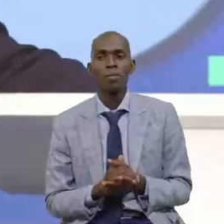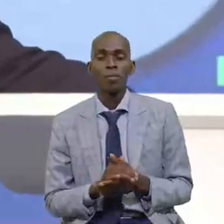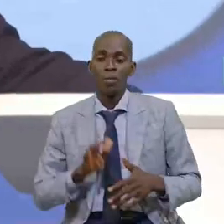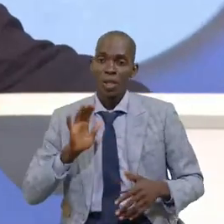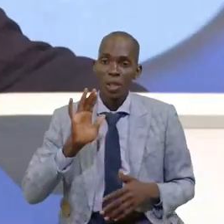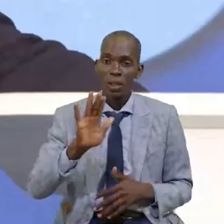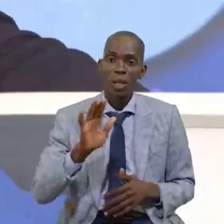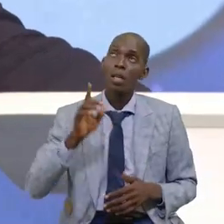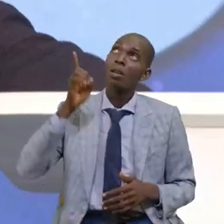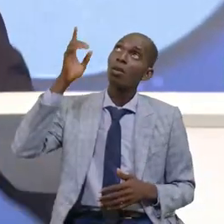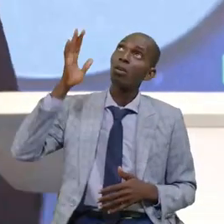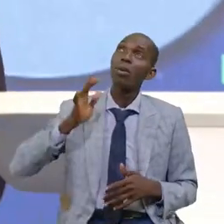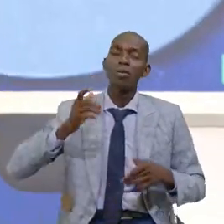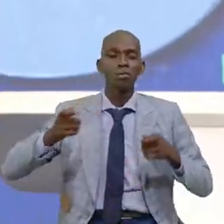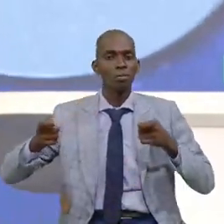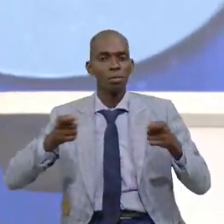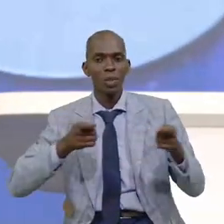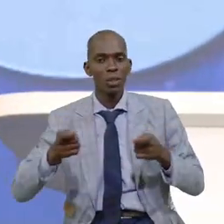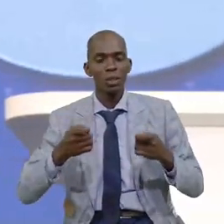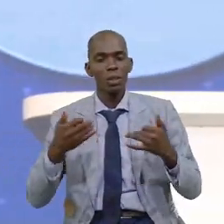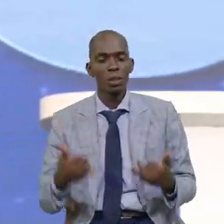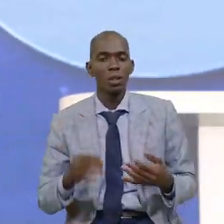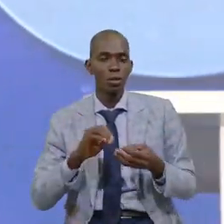Ton Dieu règne.